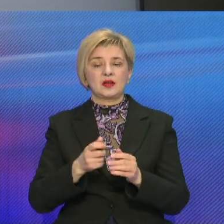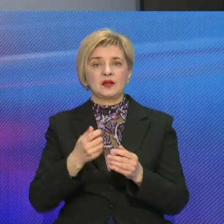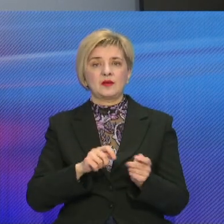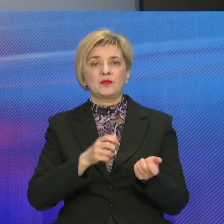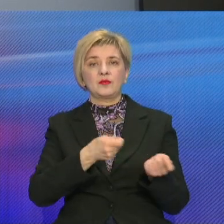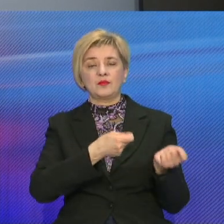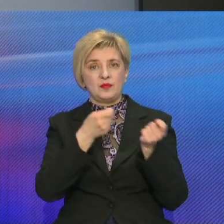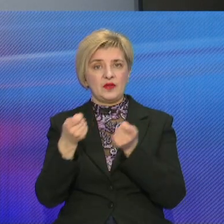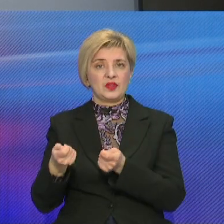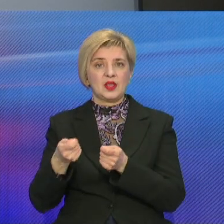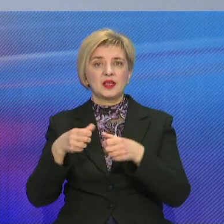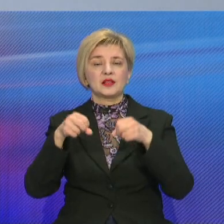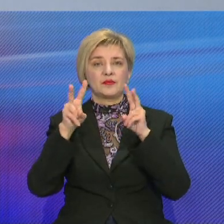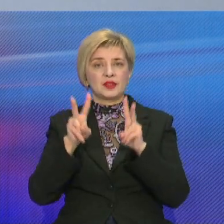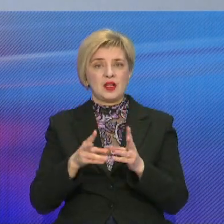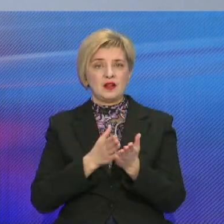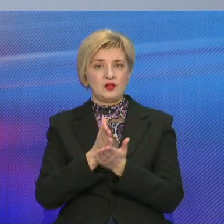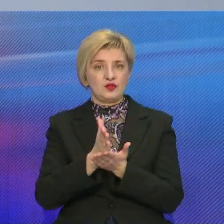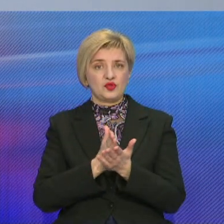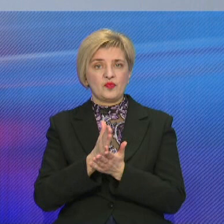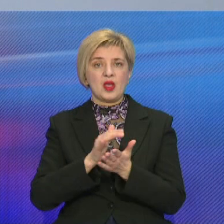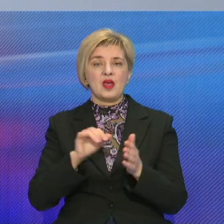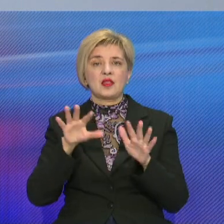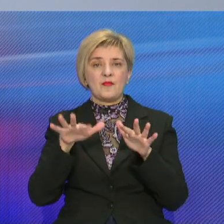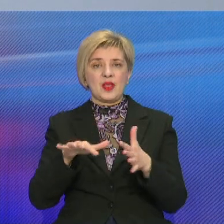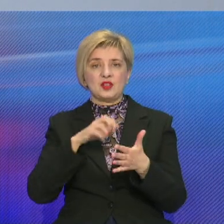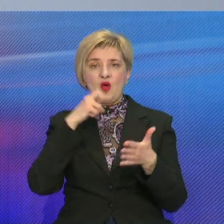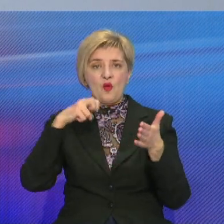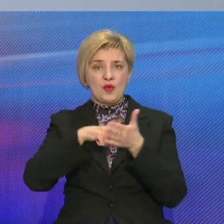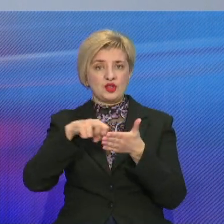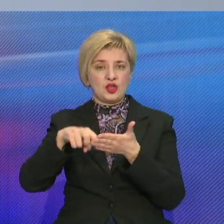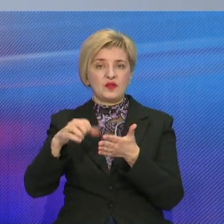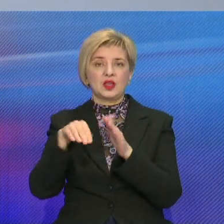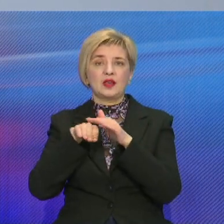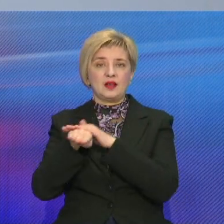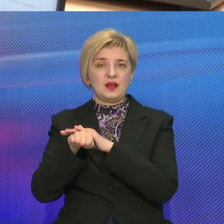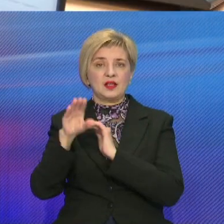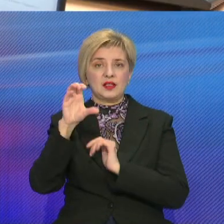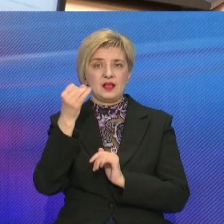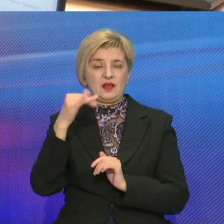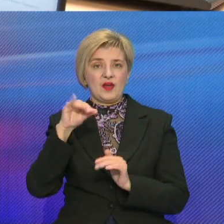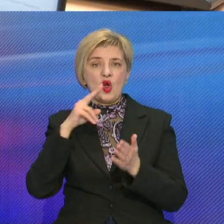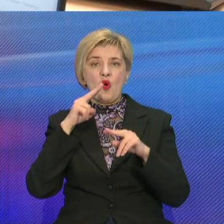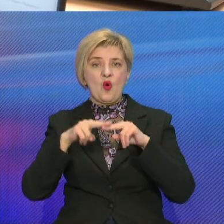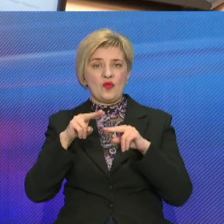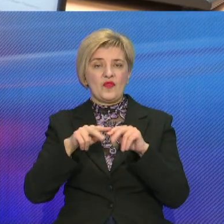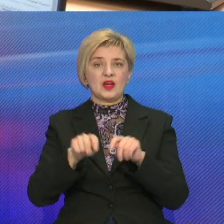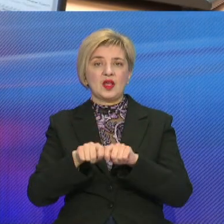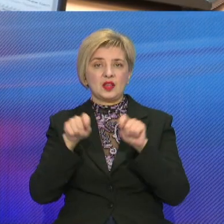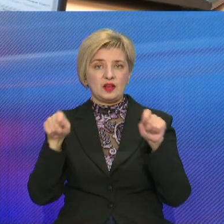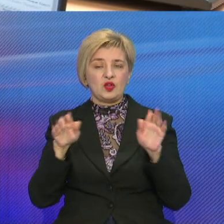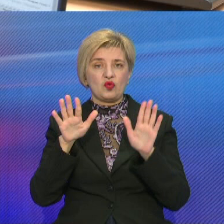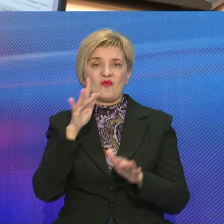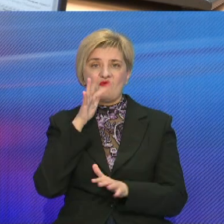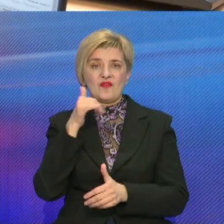фельдъегерской службой, на месте они опечатываются и заховываются у сейфе. Конверты с заданиями открывают только под час испытов, их ровно